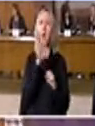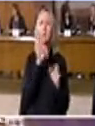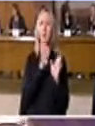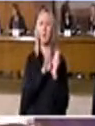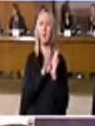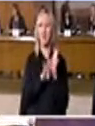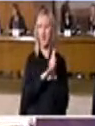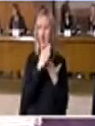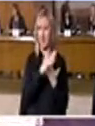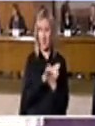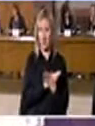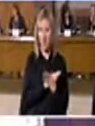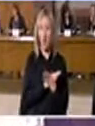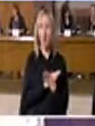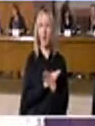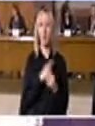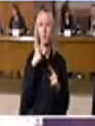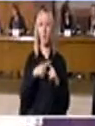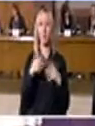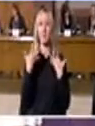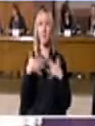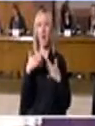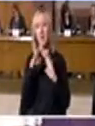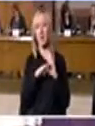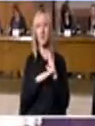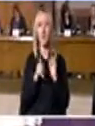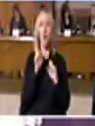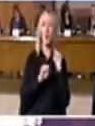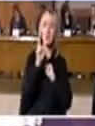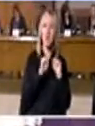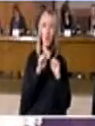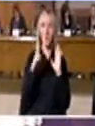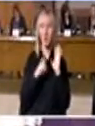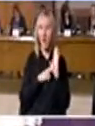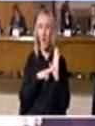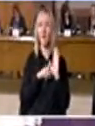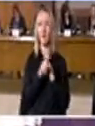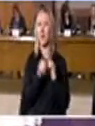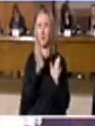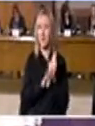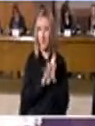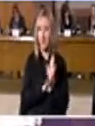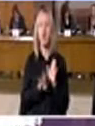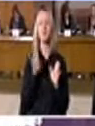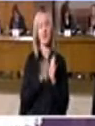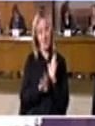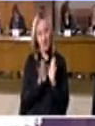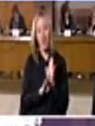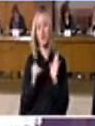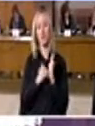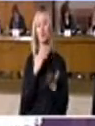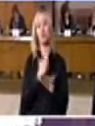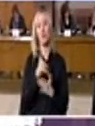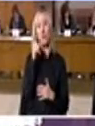pravni okvir i što su propisani mehanizmi za zaštitu prava na nediskriminaciju, diskriminacija je još uvek